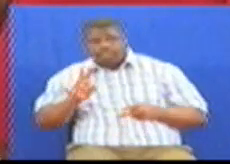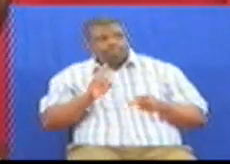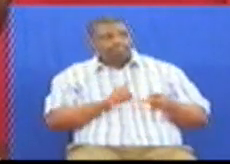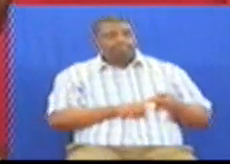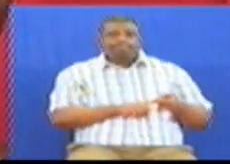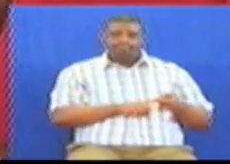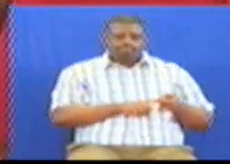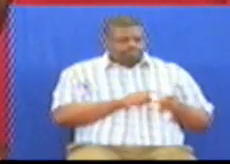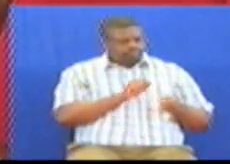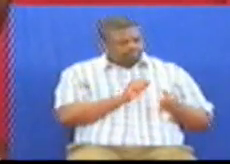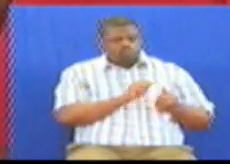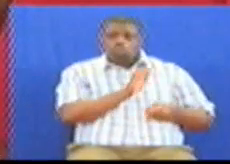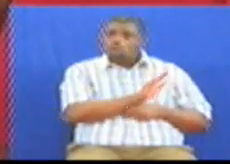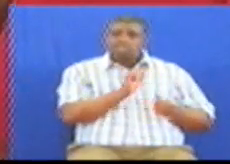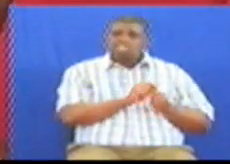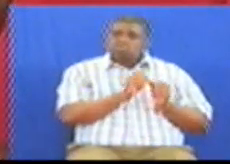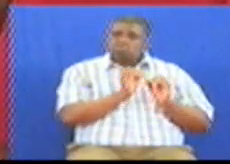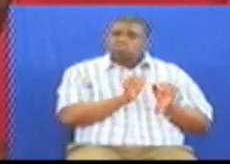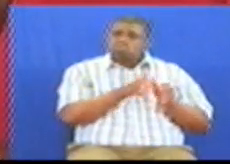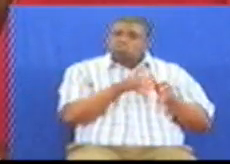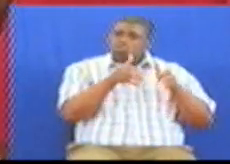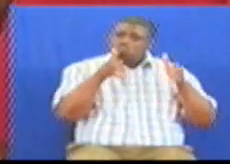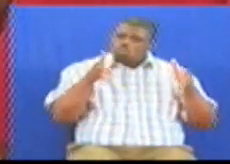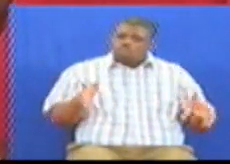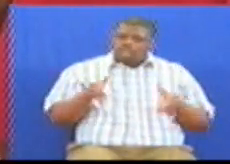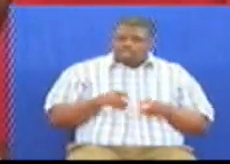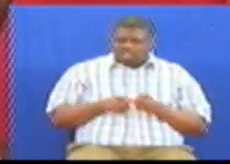kwao ni kitu kikubwa sana wanakiona.